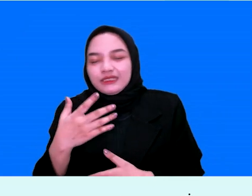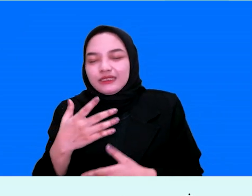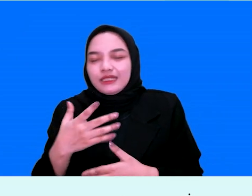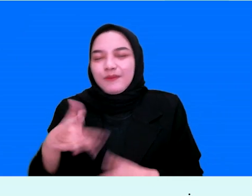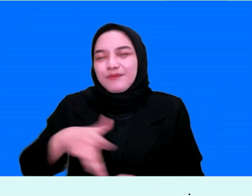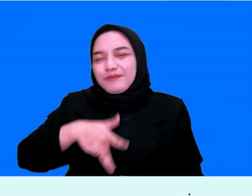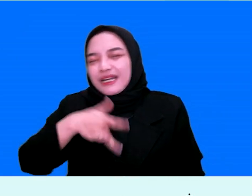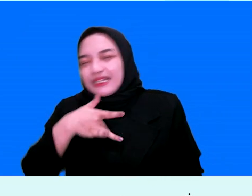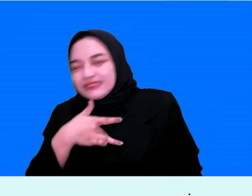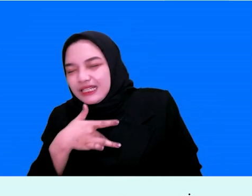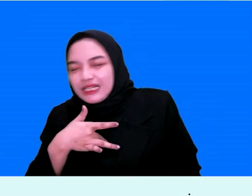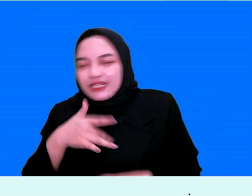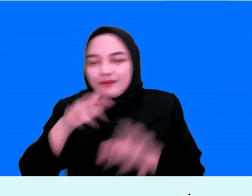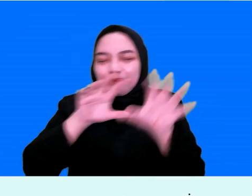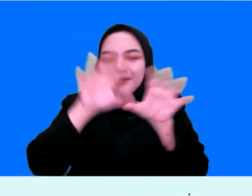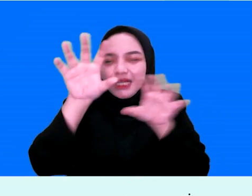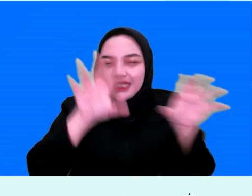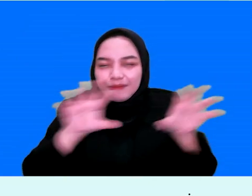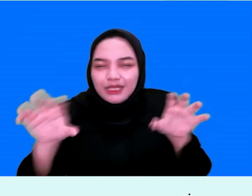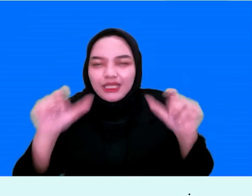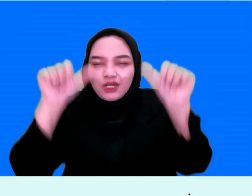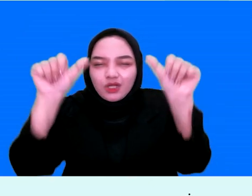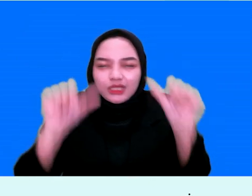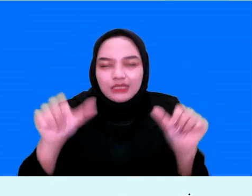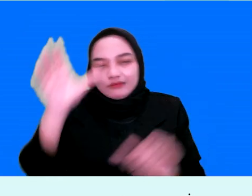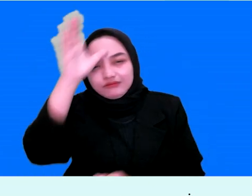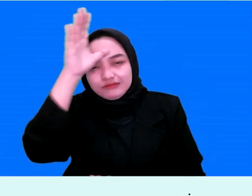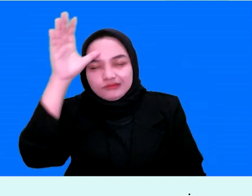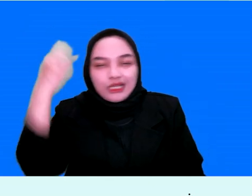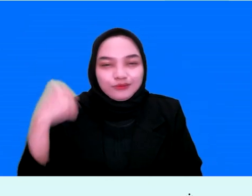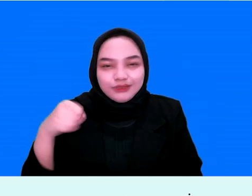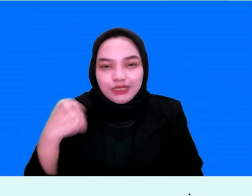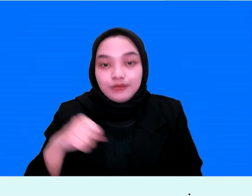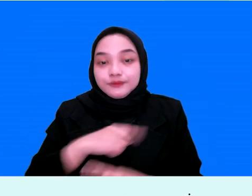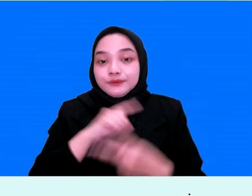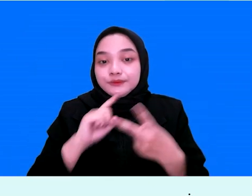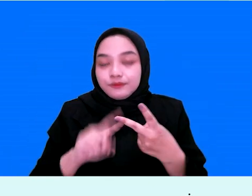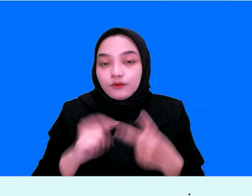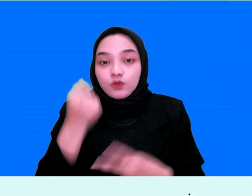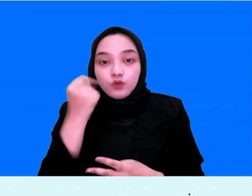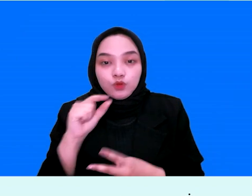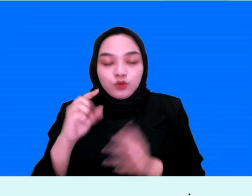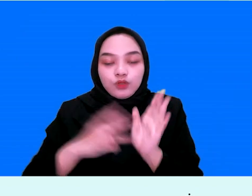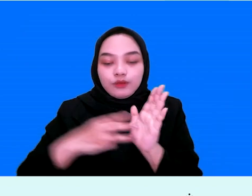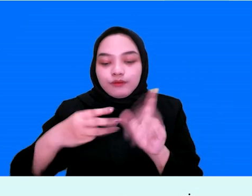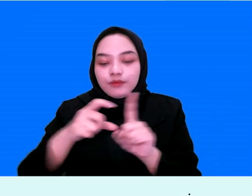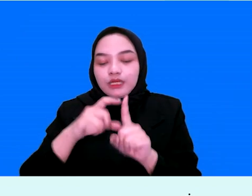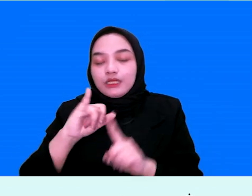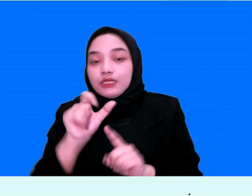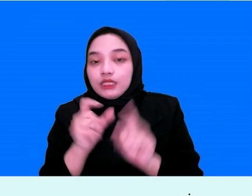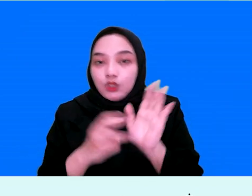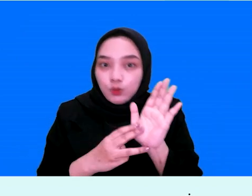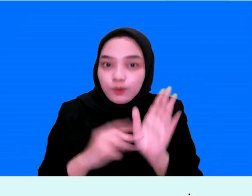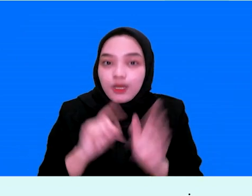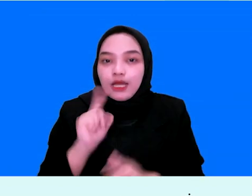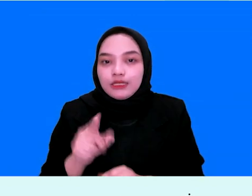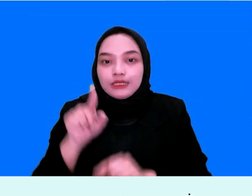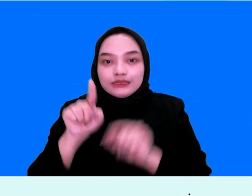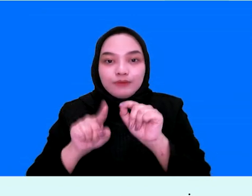bisa mengindrakan komponen-komponen atau konten tersebut. Kemudian untuk skala medium ada